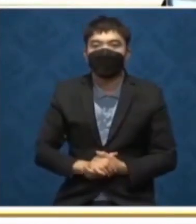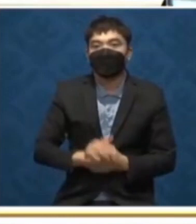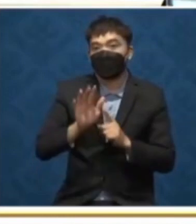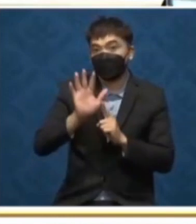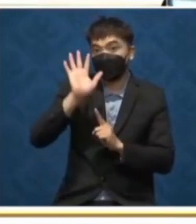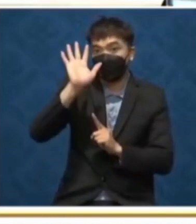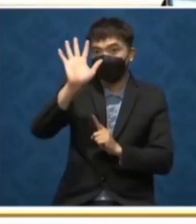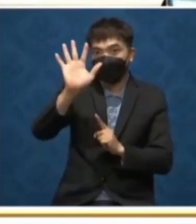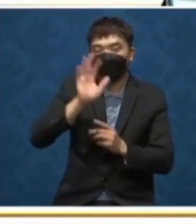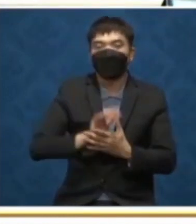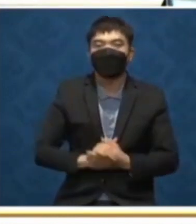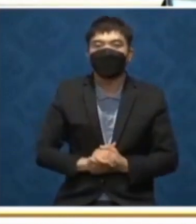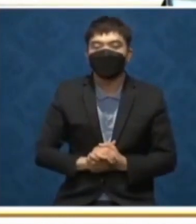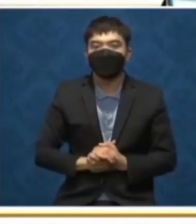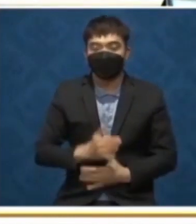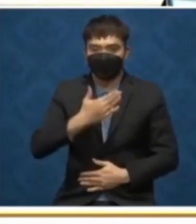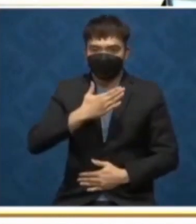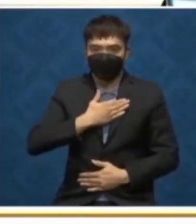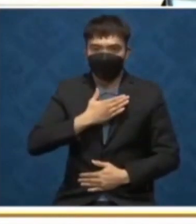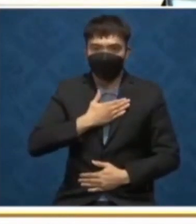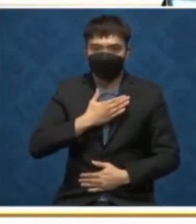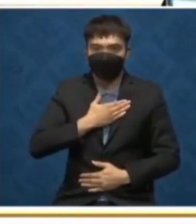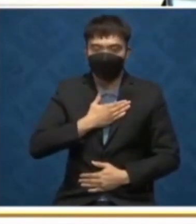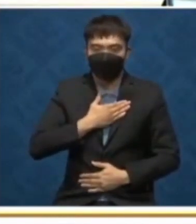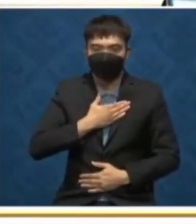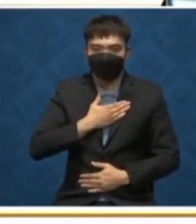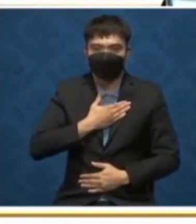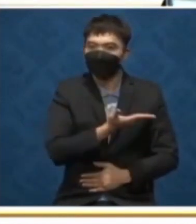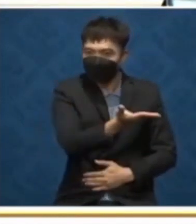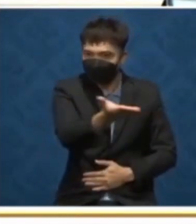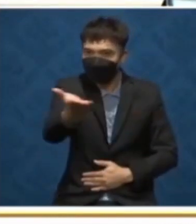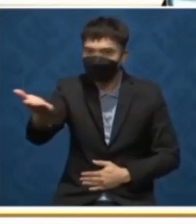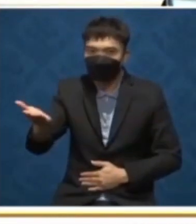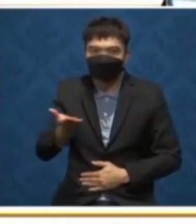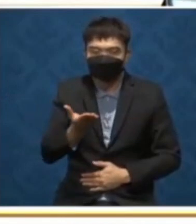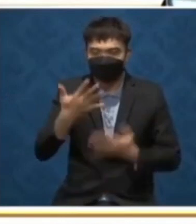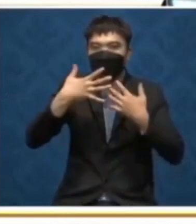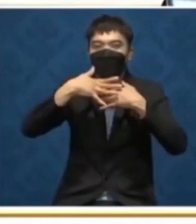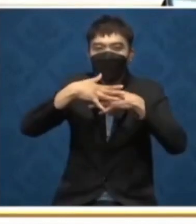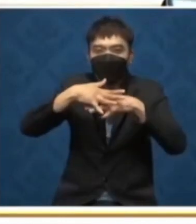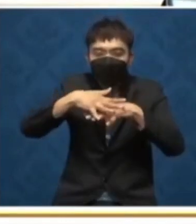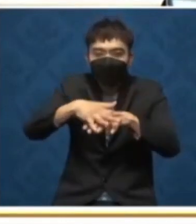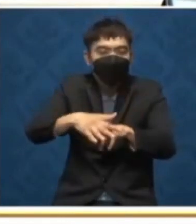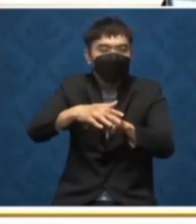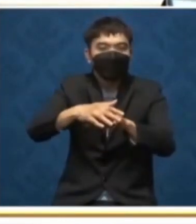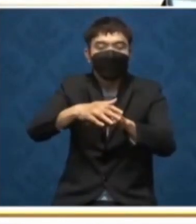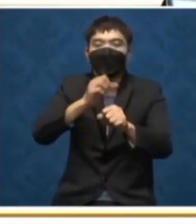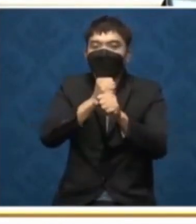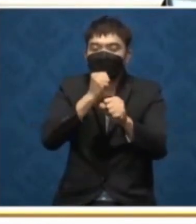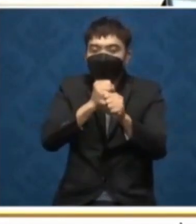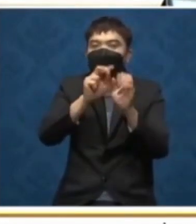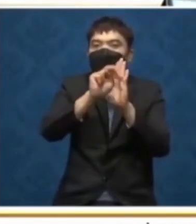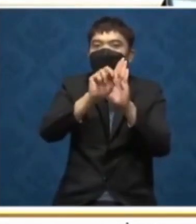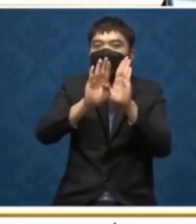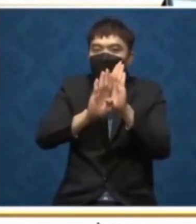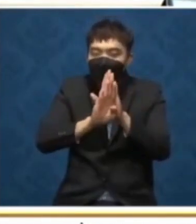5ผมจะร่วมกับพวกเราเพื่อดำเนินการนโยบายทางด้านต่างประเทศของ